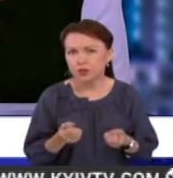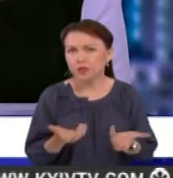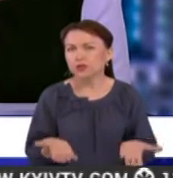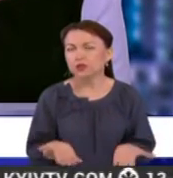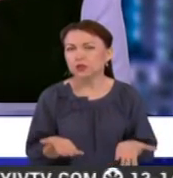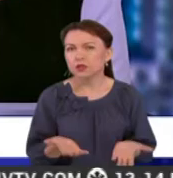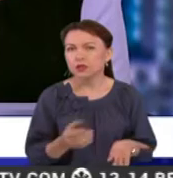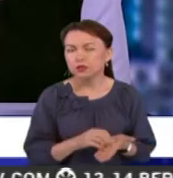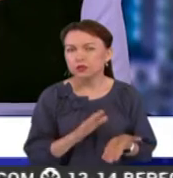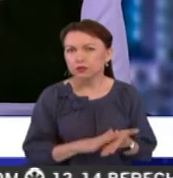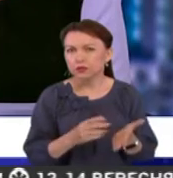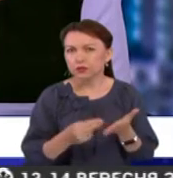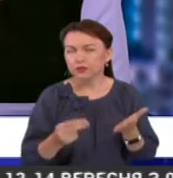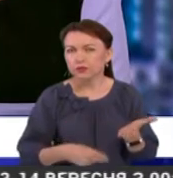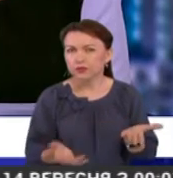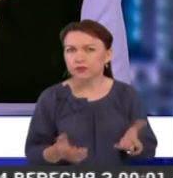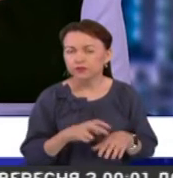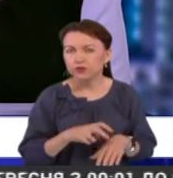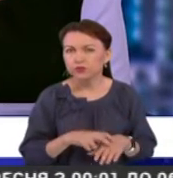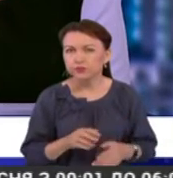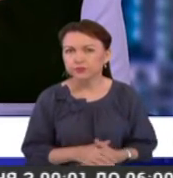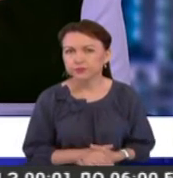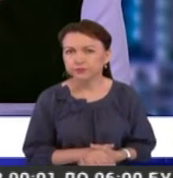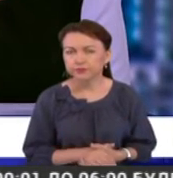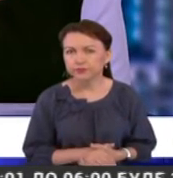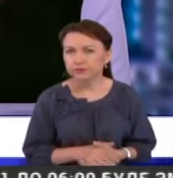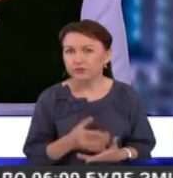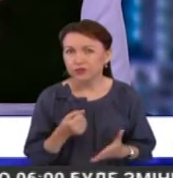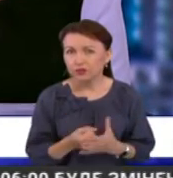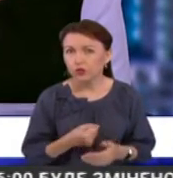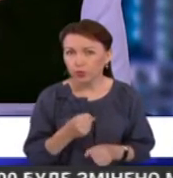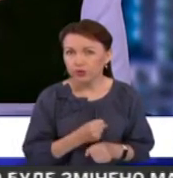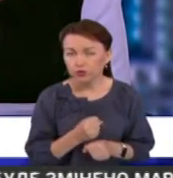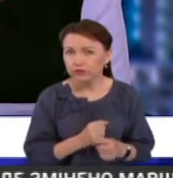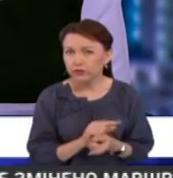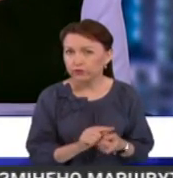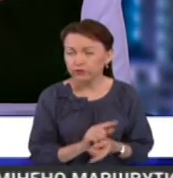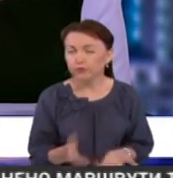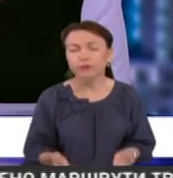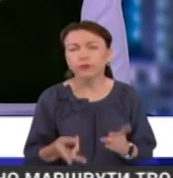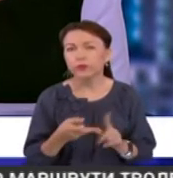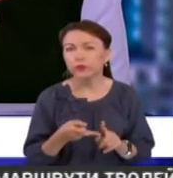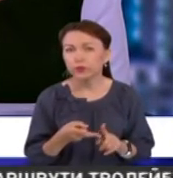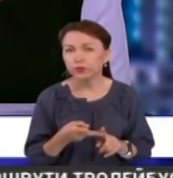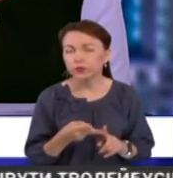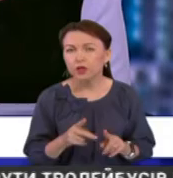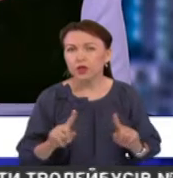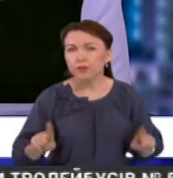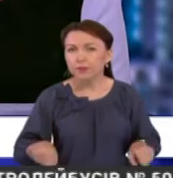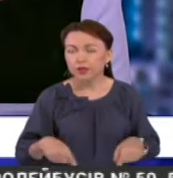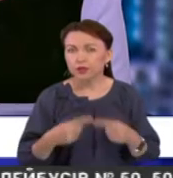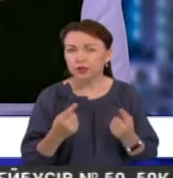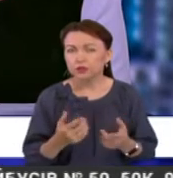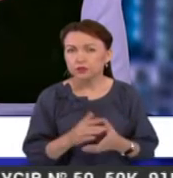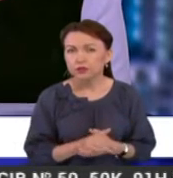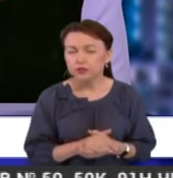Те недоліки, це саме, що ви говорили, що недоопрацьована реформа, це перший момент. Другий, щодо реабілітації і